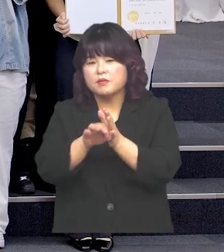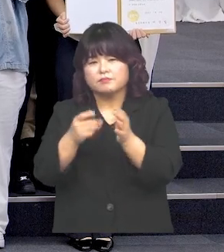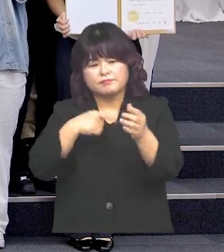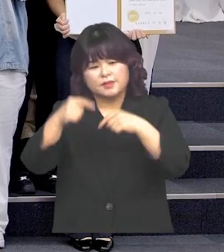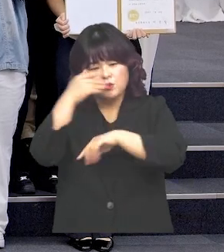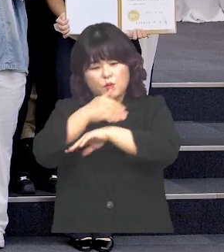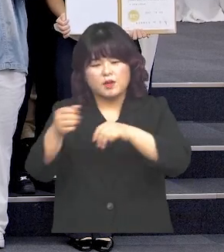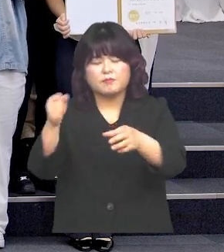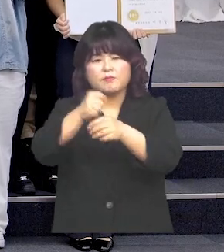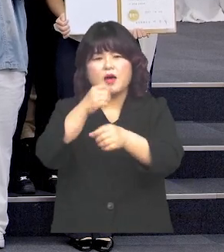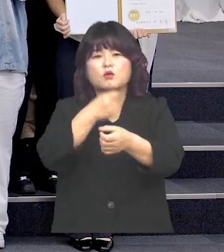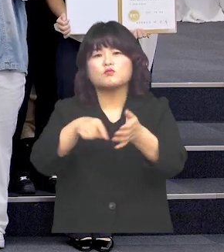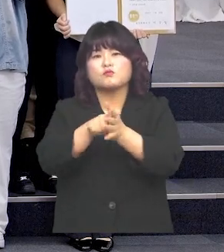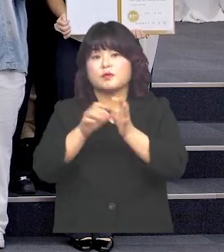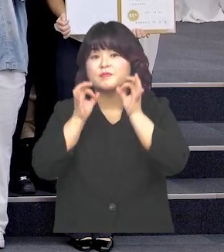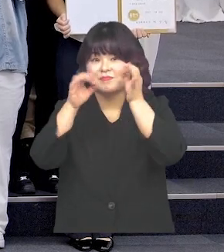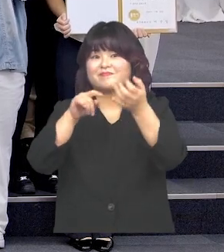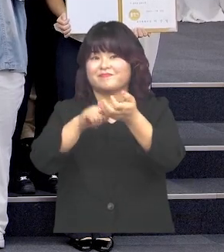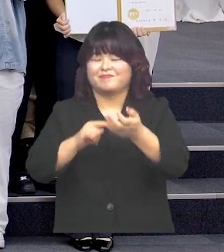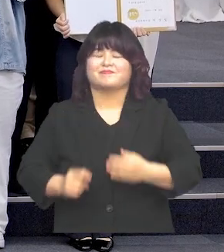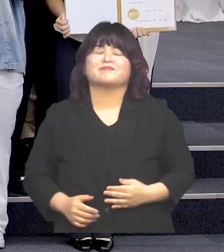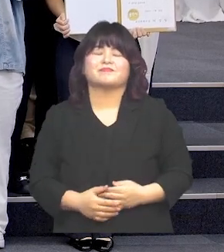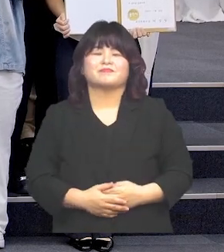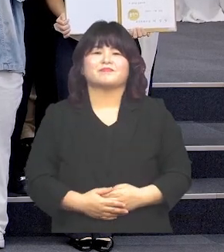정책에 반영될 수 있도록 하겠다고 말했습니다.